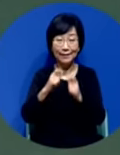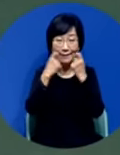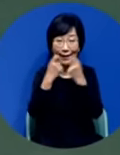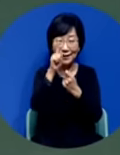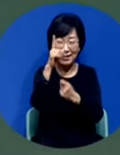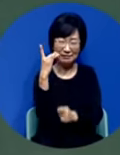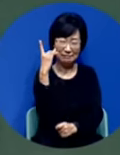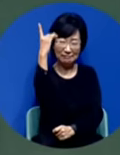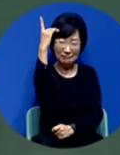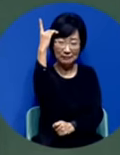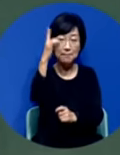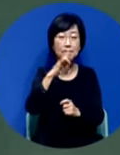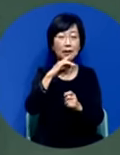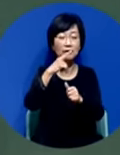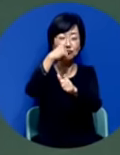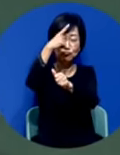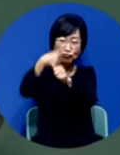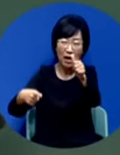살리는 겁니다.